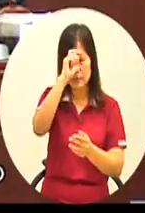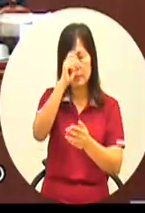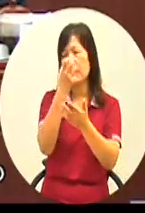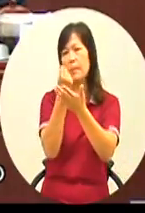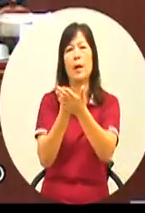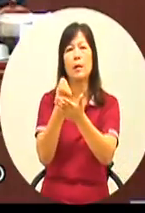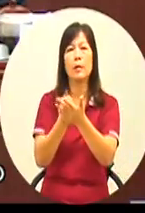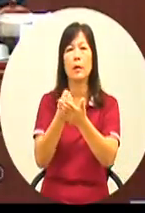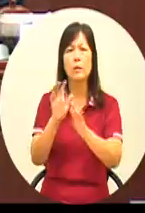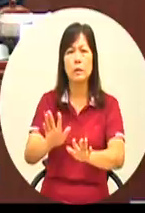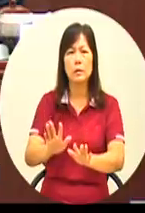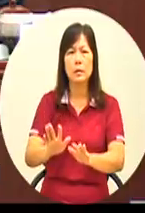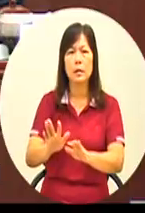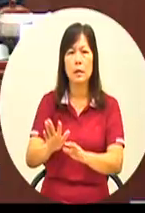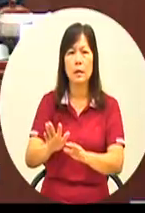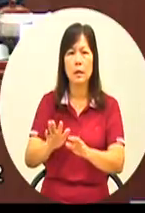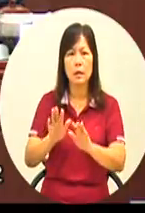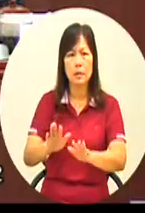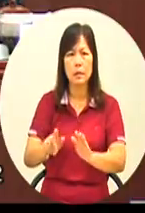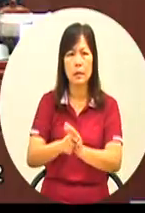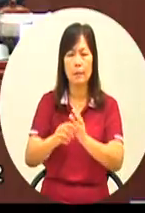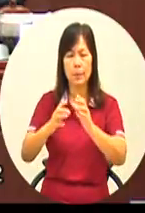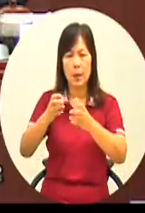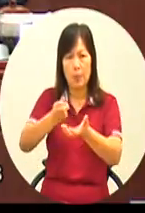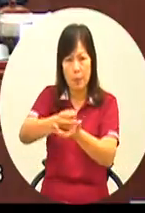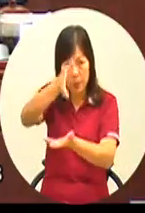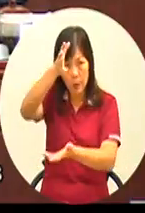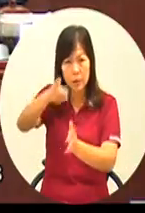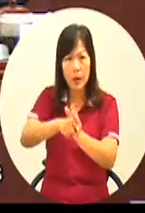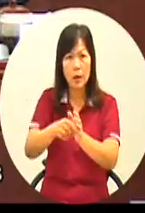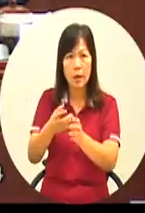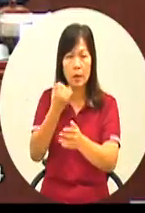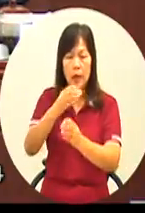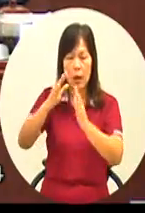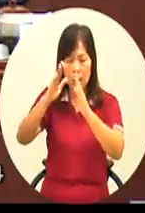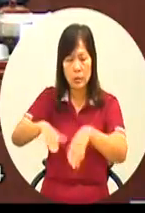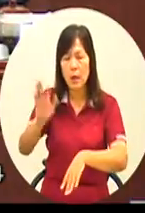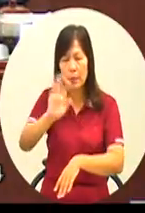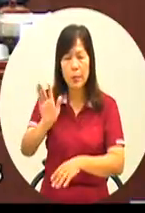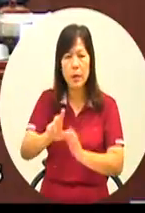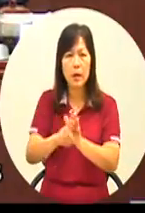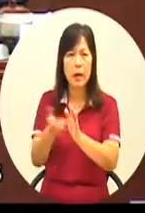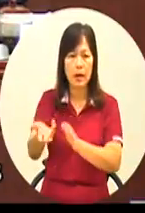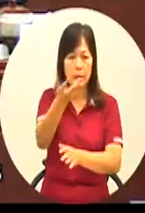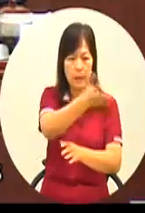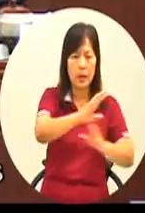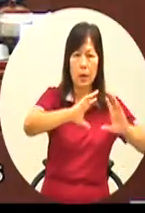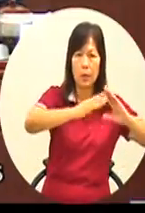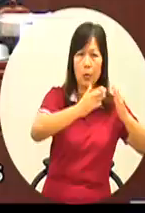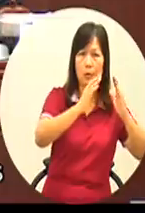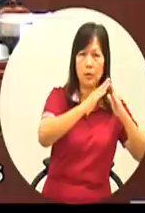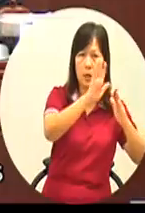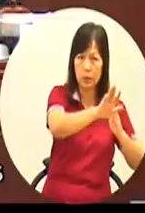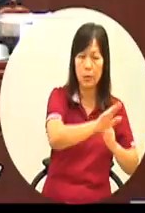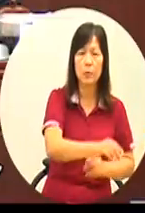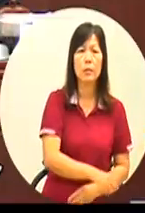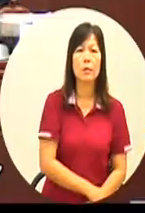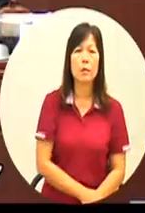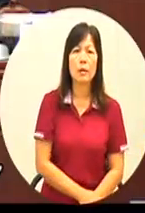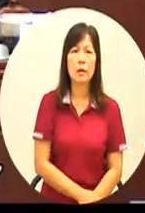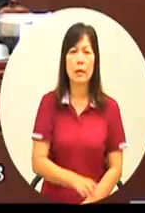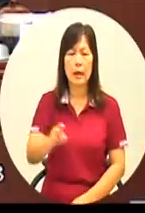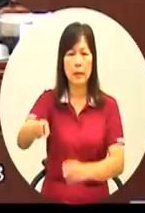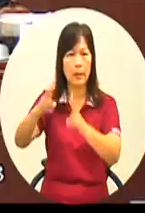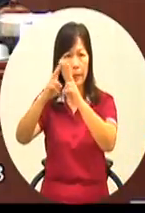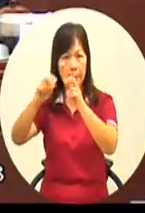我们现有的那个建物，然后是还拆，然后还给国有财产署，然后再由庙方